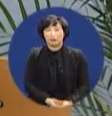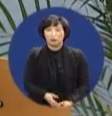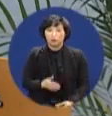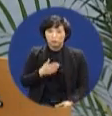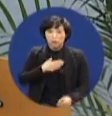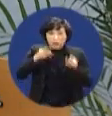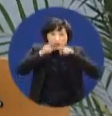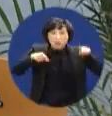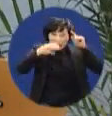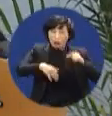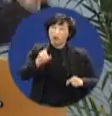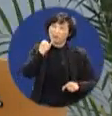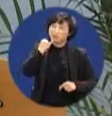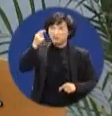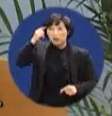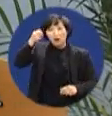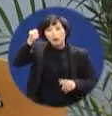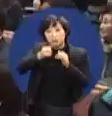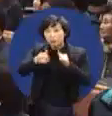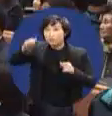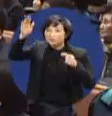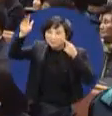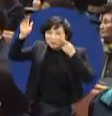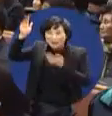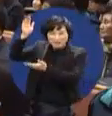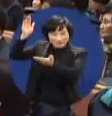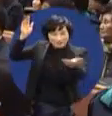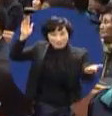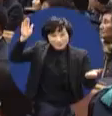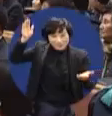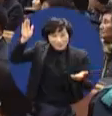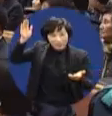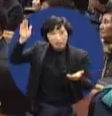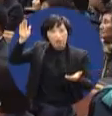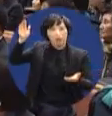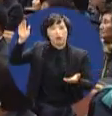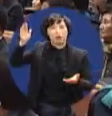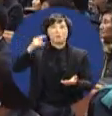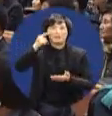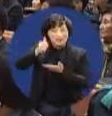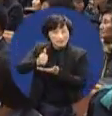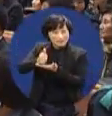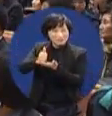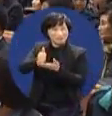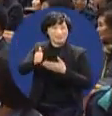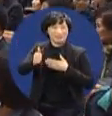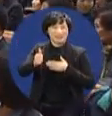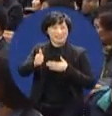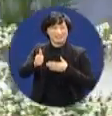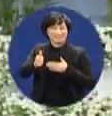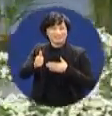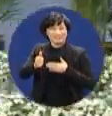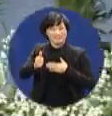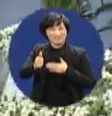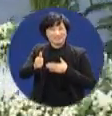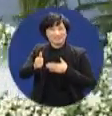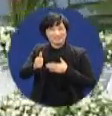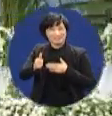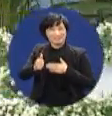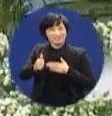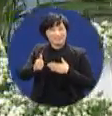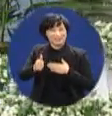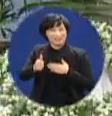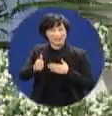나는 지옥 가도 괜찮은 사람 손 한번 들어봐. 아 목사님 저야 말이요